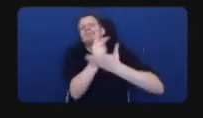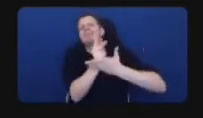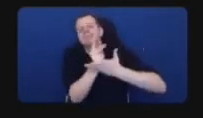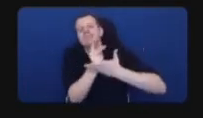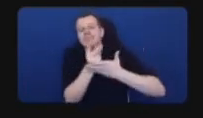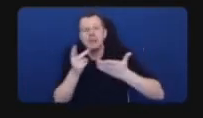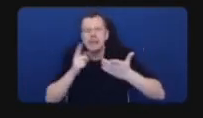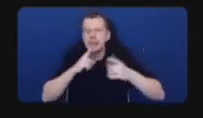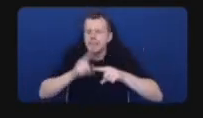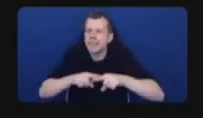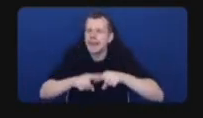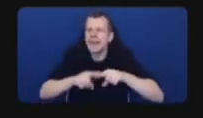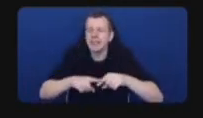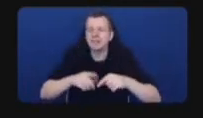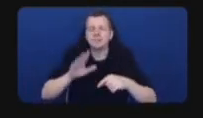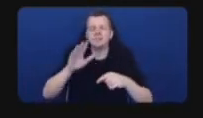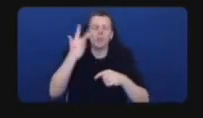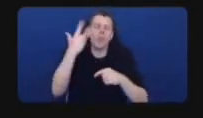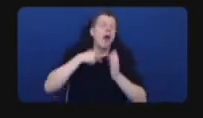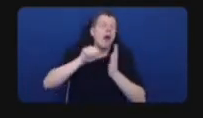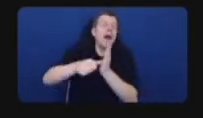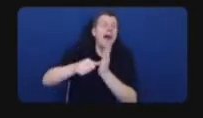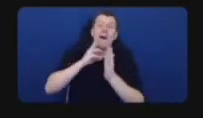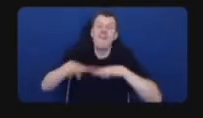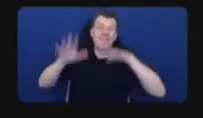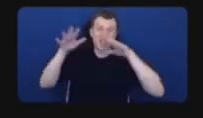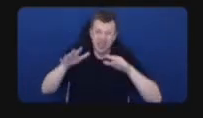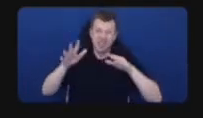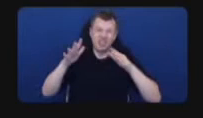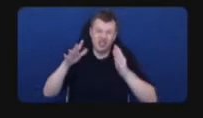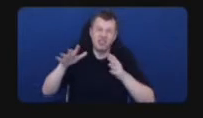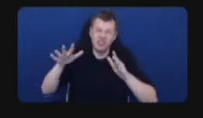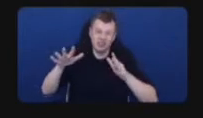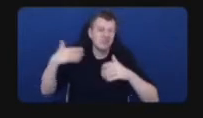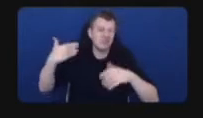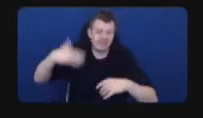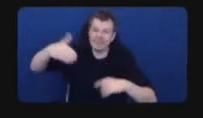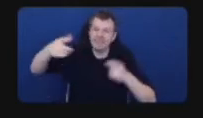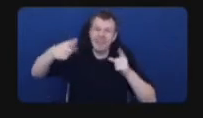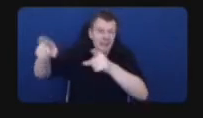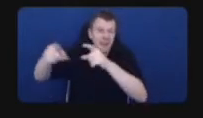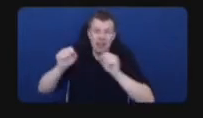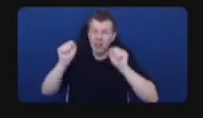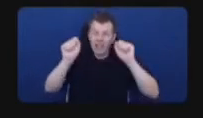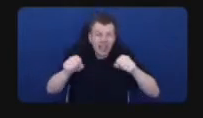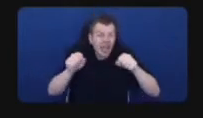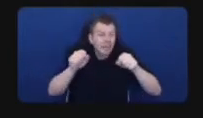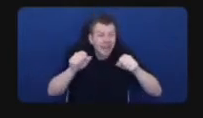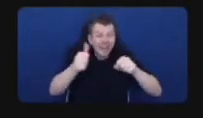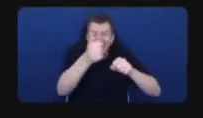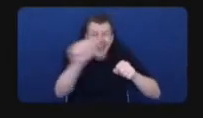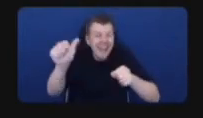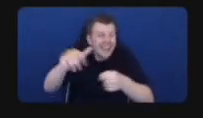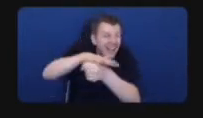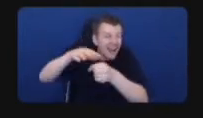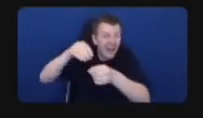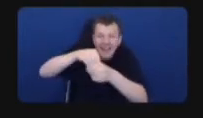们在政府方面呢，我们也是要求会有申请，要求是有赞助有拨款